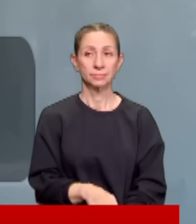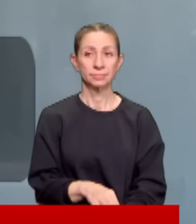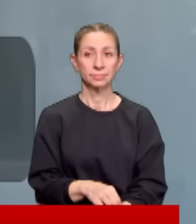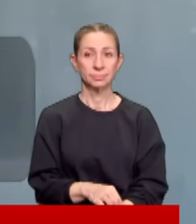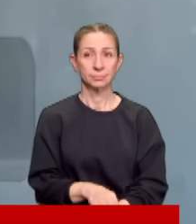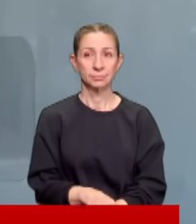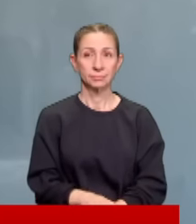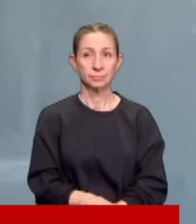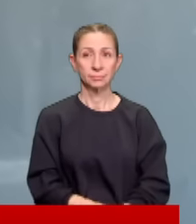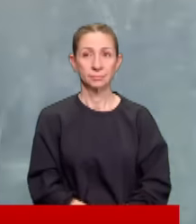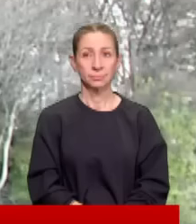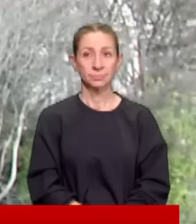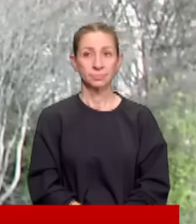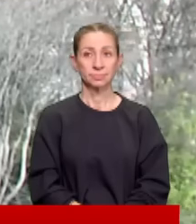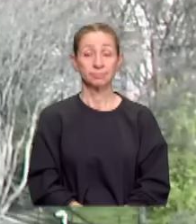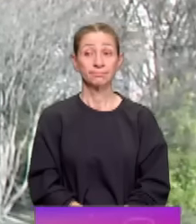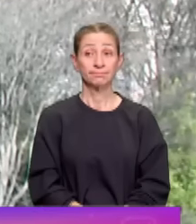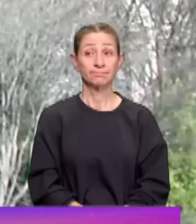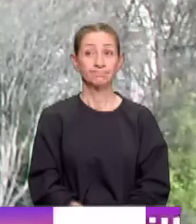adaletin bakanı.